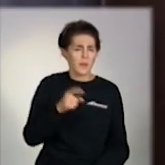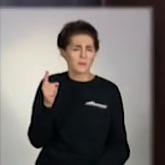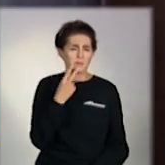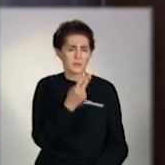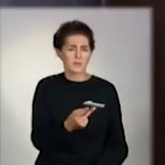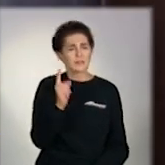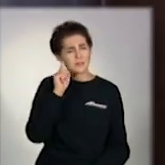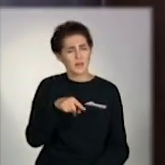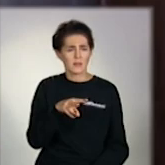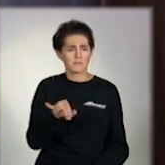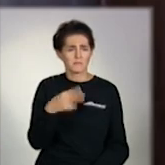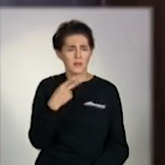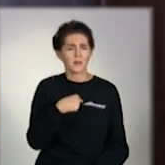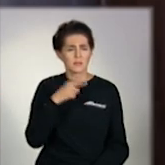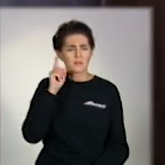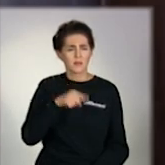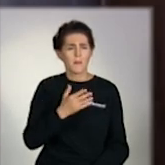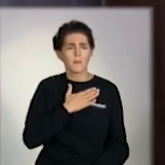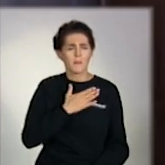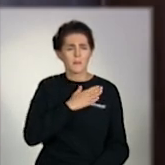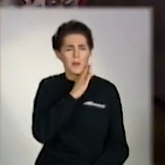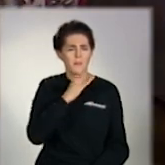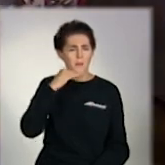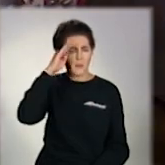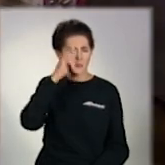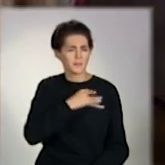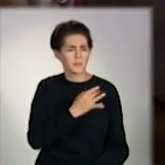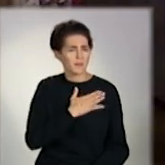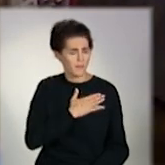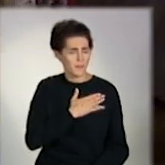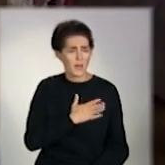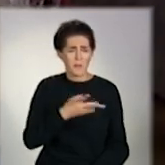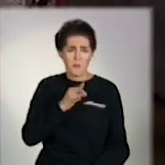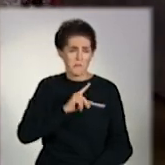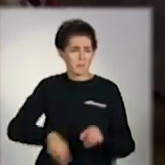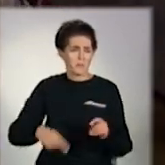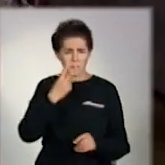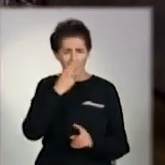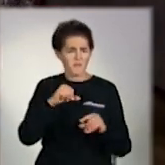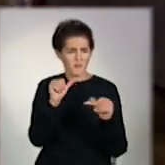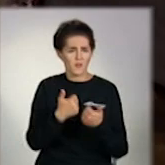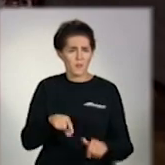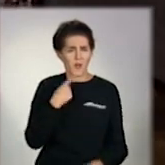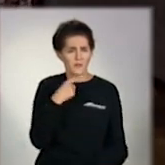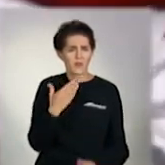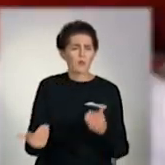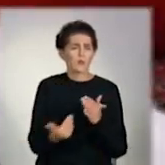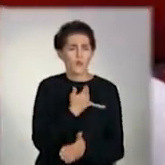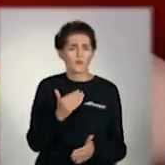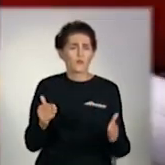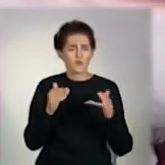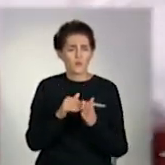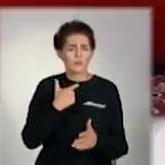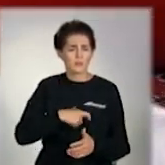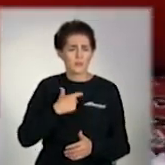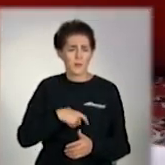спросили, знает ли она нас. Она сказала, да, это мои приемные папа и мама. Адаптація минула легко, каже Валерія. У новому домі дитина